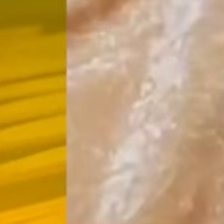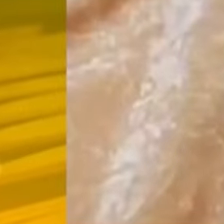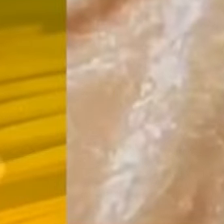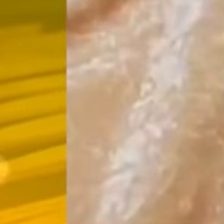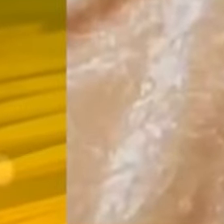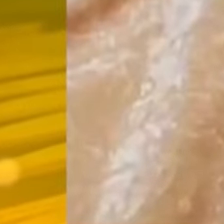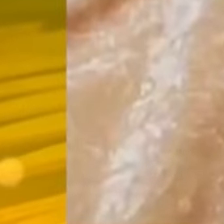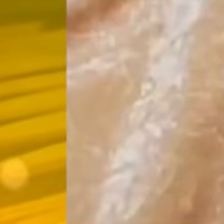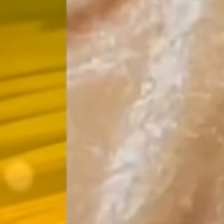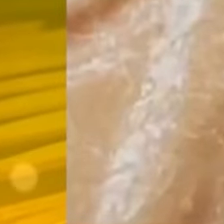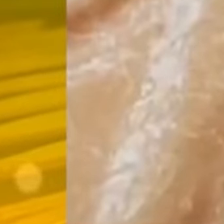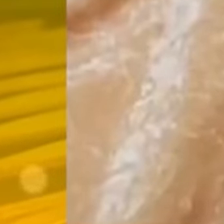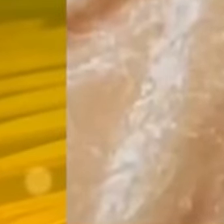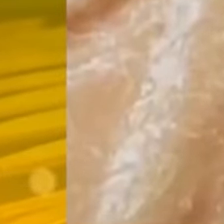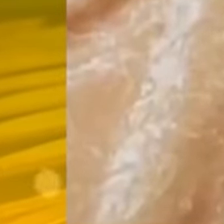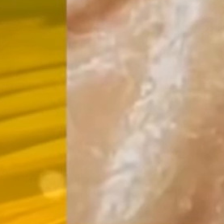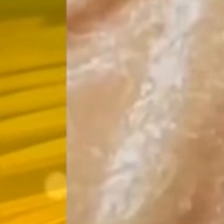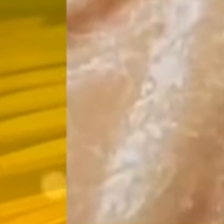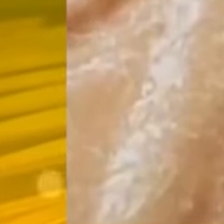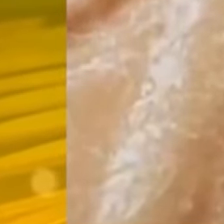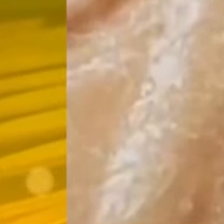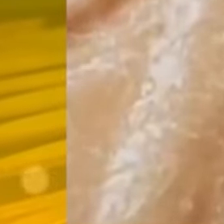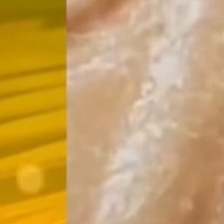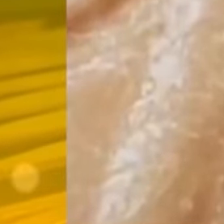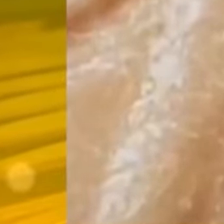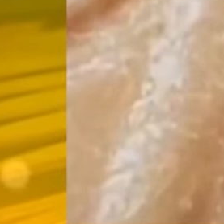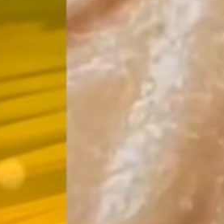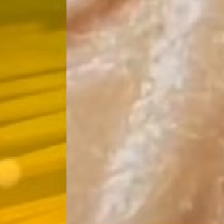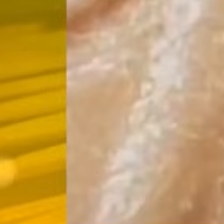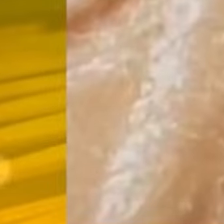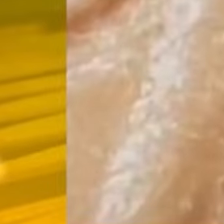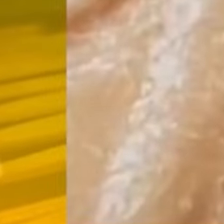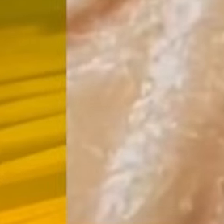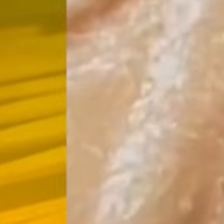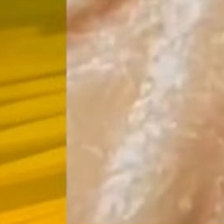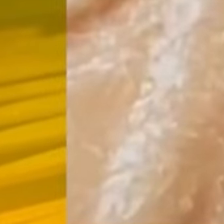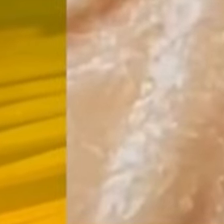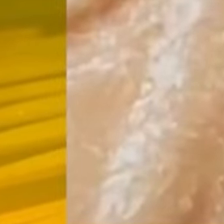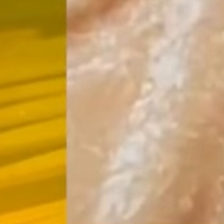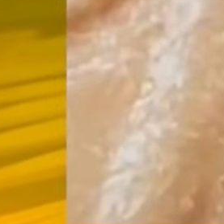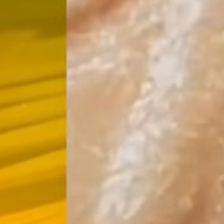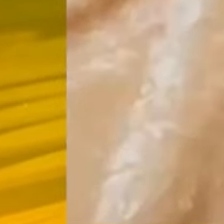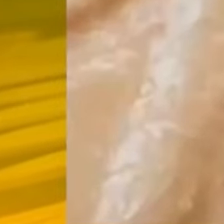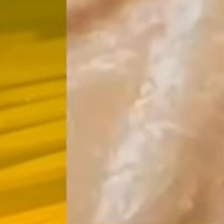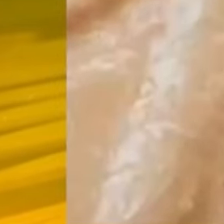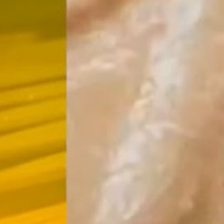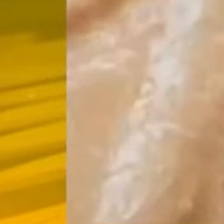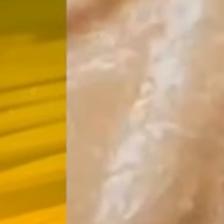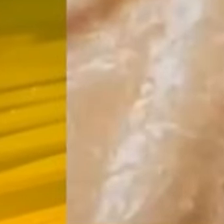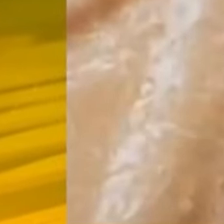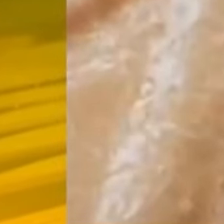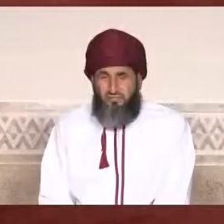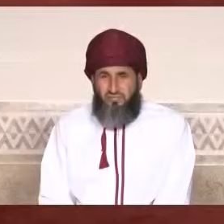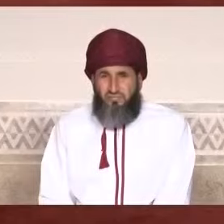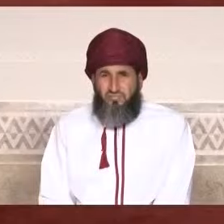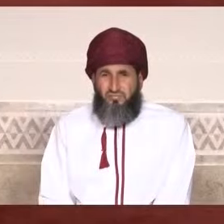الإنسان يحافظ على مستوى همته وحماسته في العبادة ولا يؤثر عليها شيئا آخر من التسوق